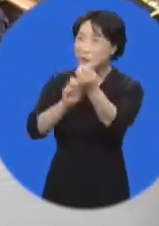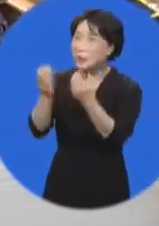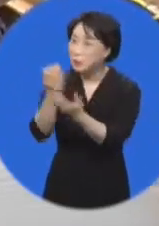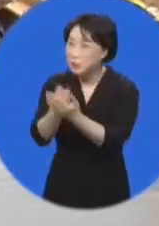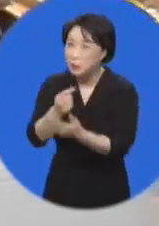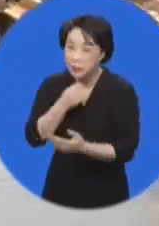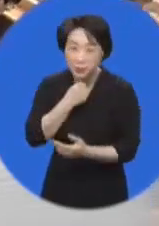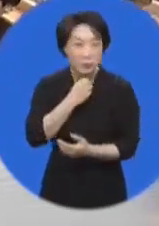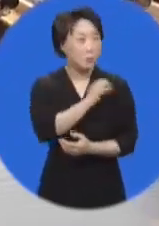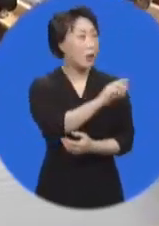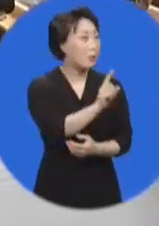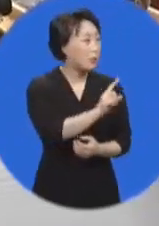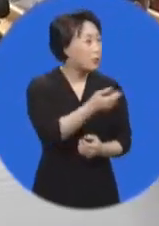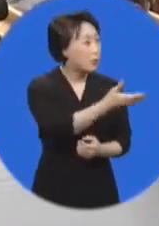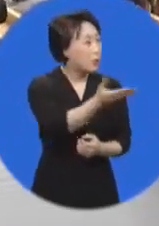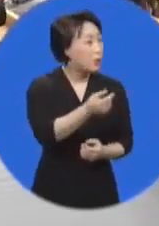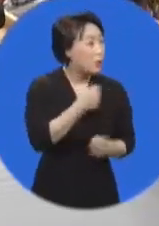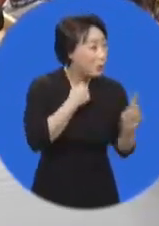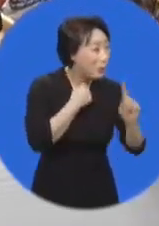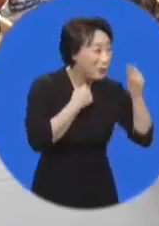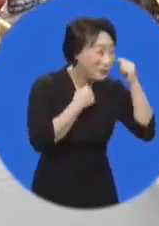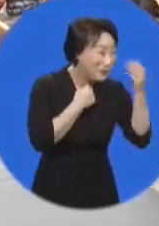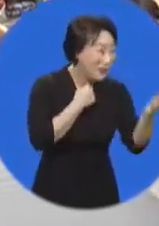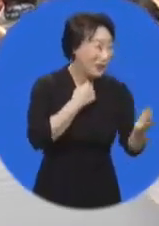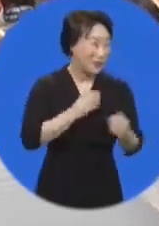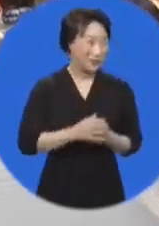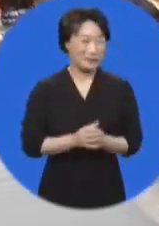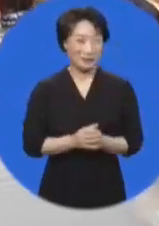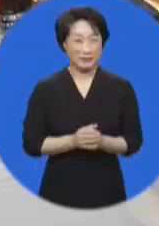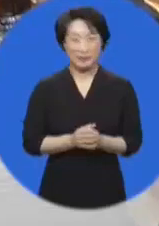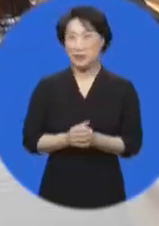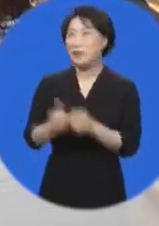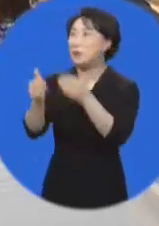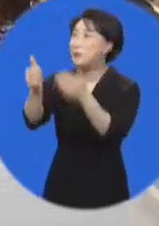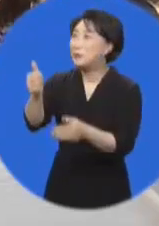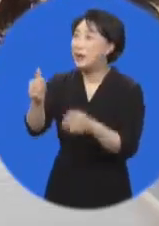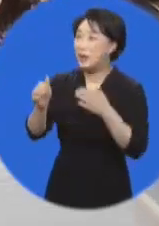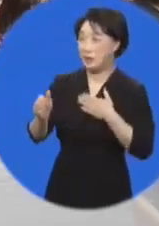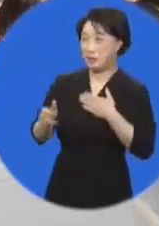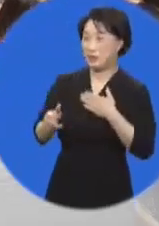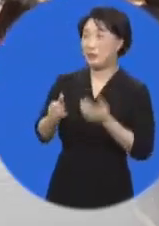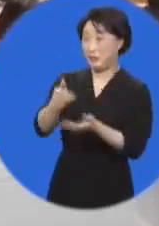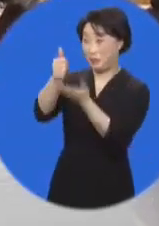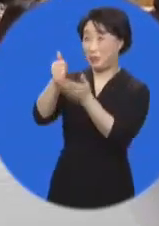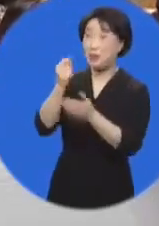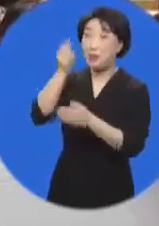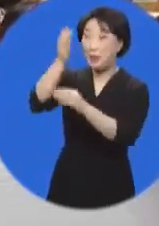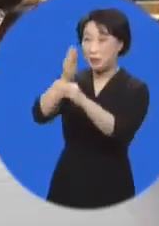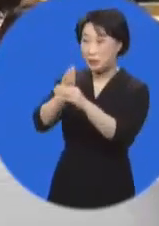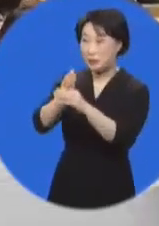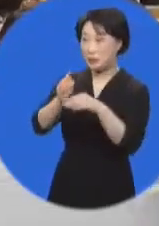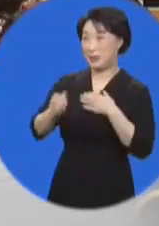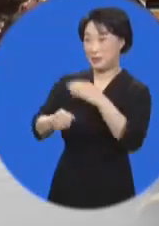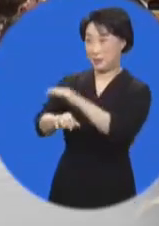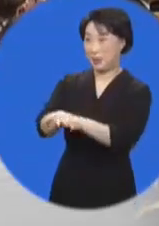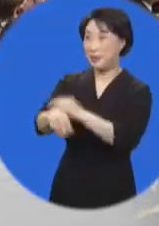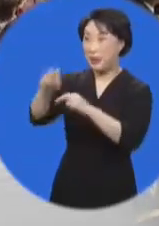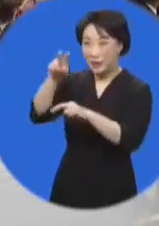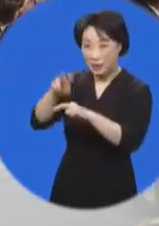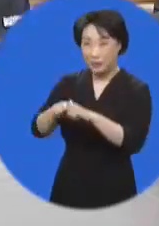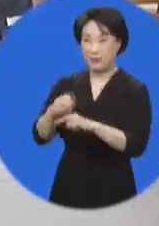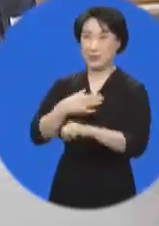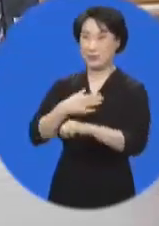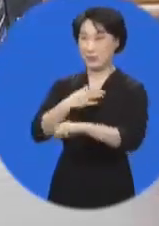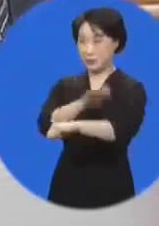원하옵나이다. 이르시되 너희에게 무엇을 하여 주기를 원하느냐? 여짜오되 주의 영광 중에서 우리를 하나는 주의